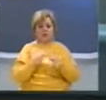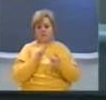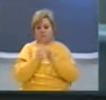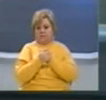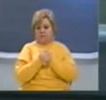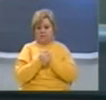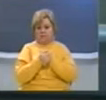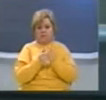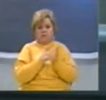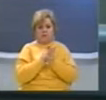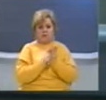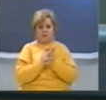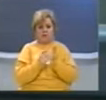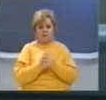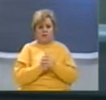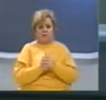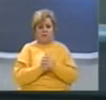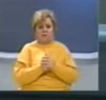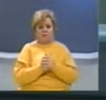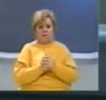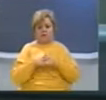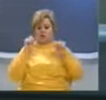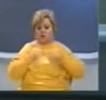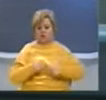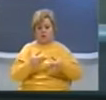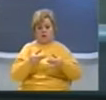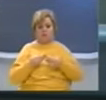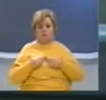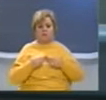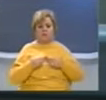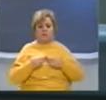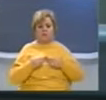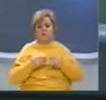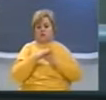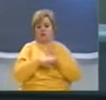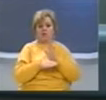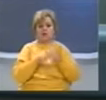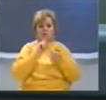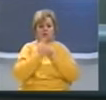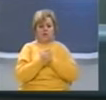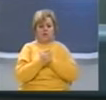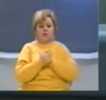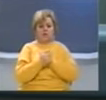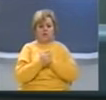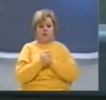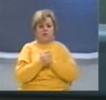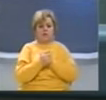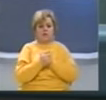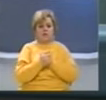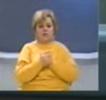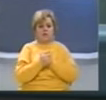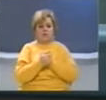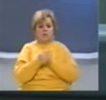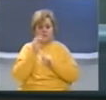brenda një afatit caktuar, qeveria solli në Kuvend më vonë dhe ky ligj ndryshuar hyri në fuqi në maj të